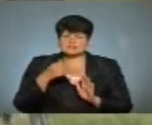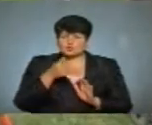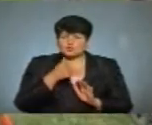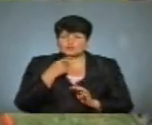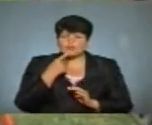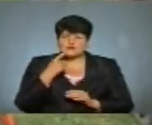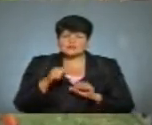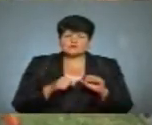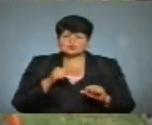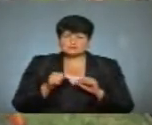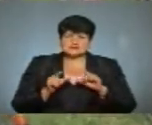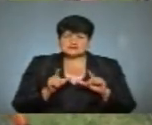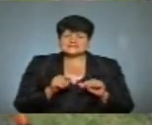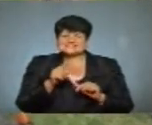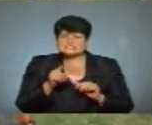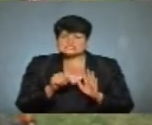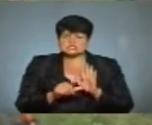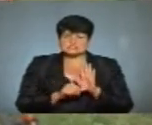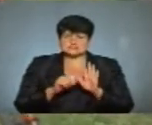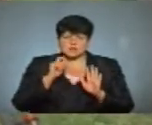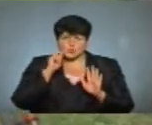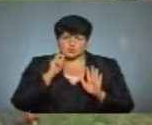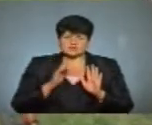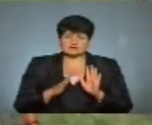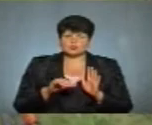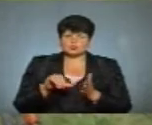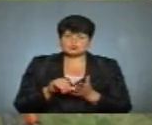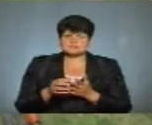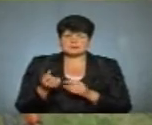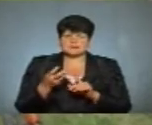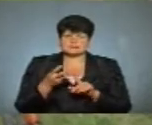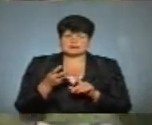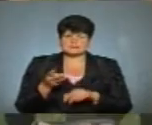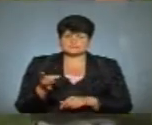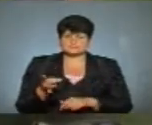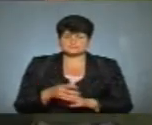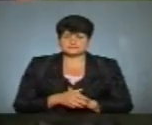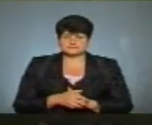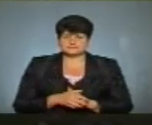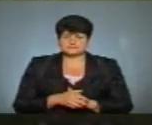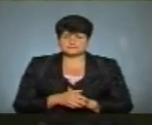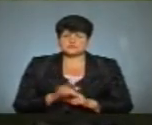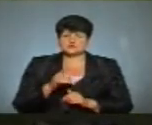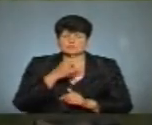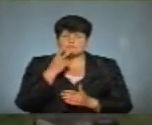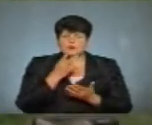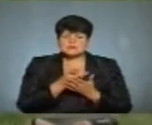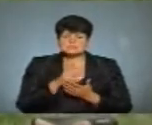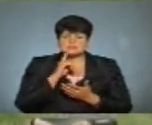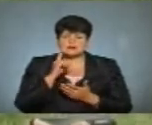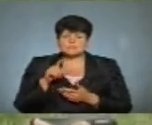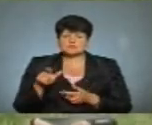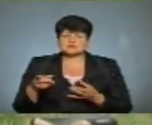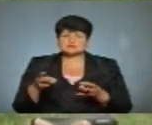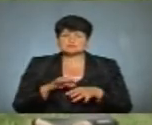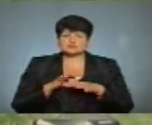каже, на велосипеді їздить з 6 років. Участь у веломарафоні бере втретє. Ну, щоб показати молодим, треба